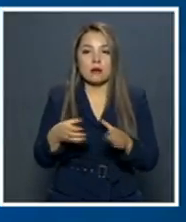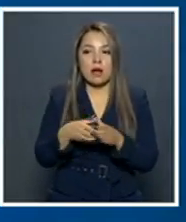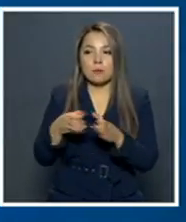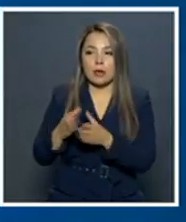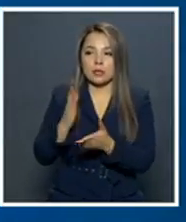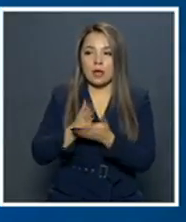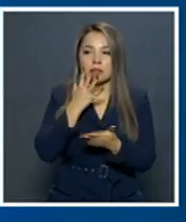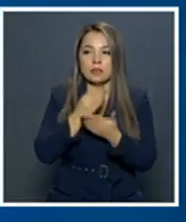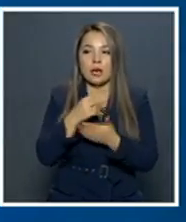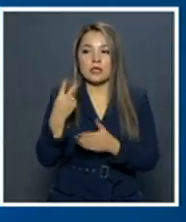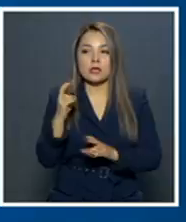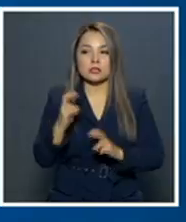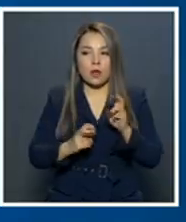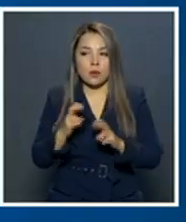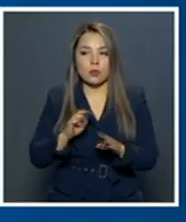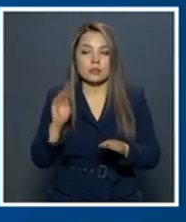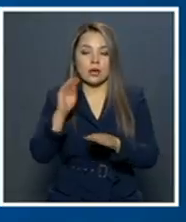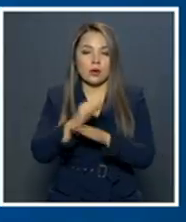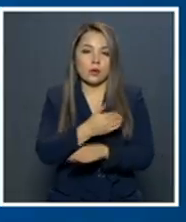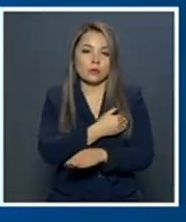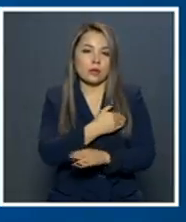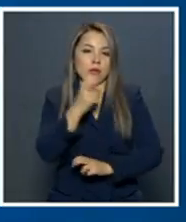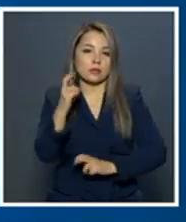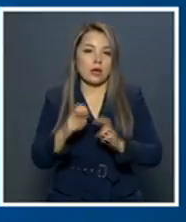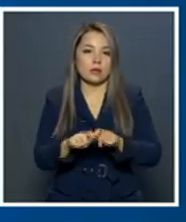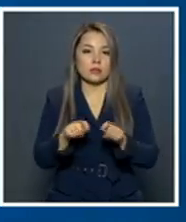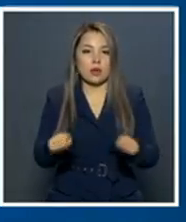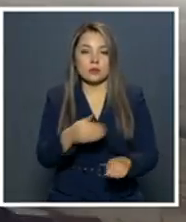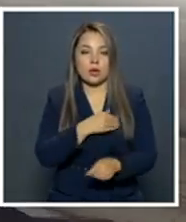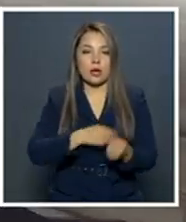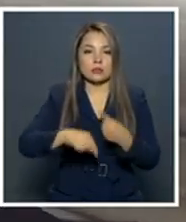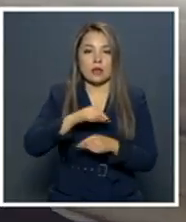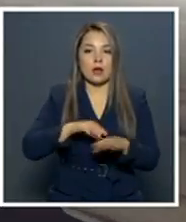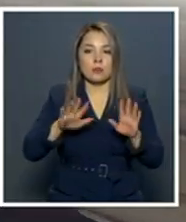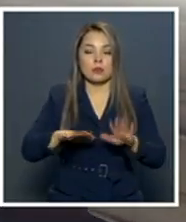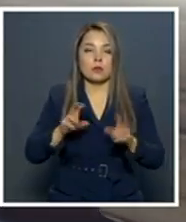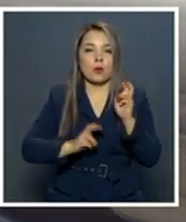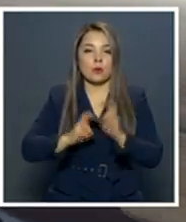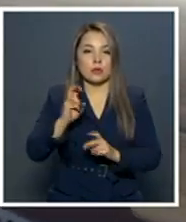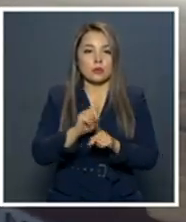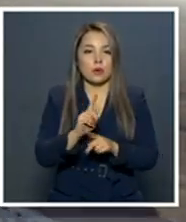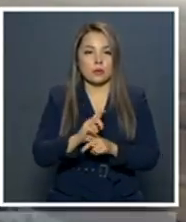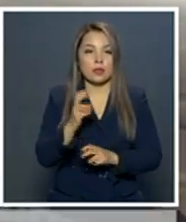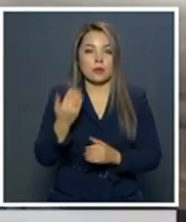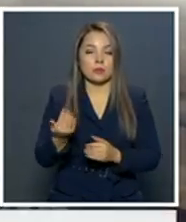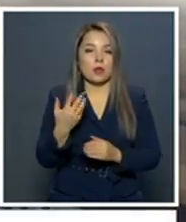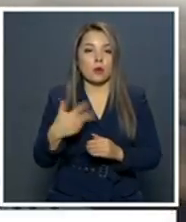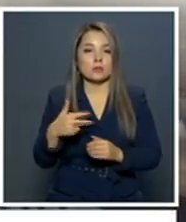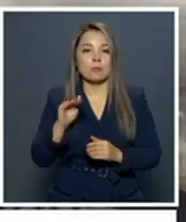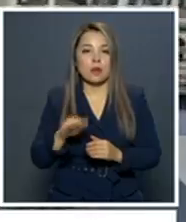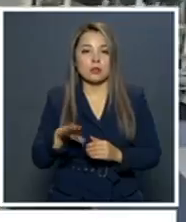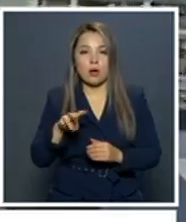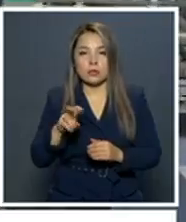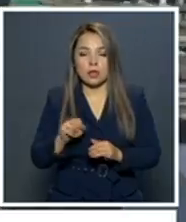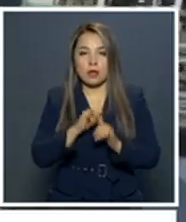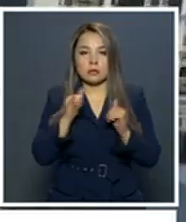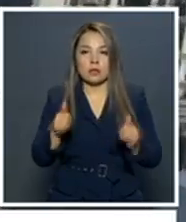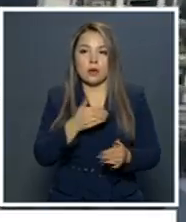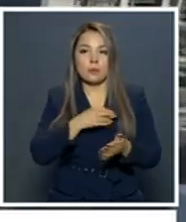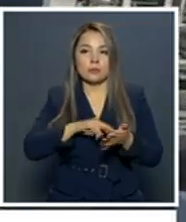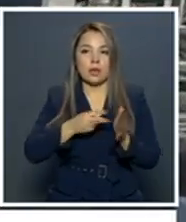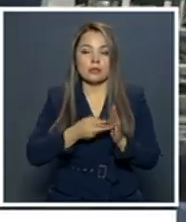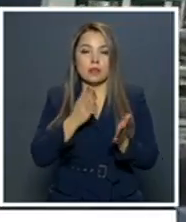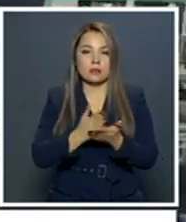уақытта екінші зауытын іске қоспақ. Сол кезде кәсіпорынның өндірісті қуаты артып, өнім көлемі 30 мың тоннаға жетпек. Бұл